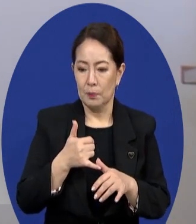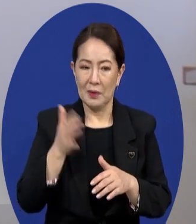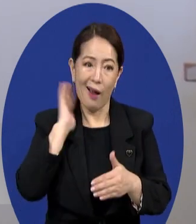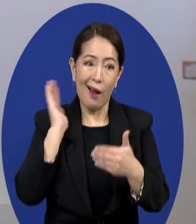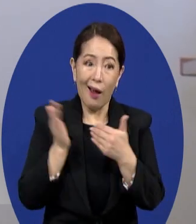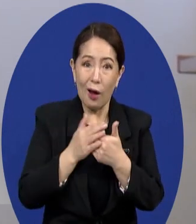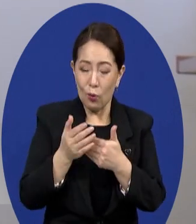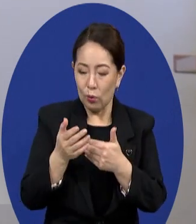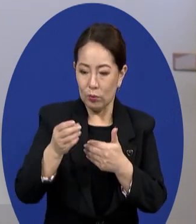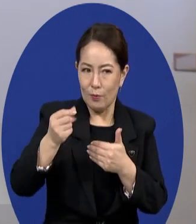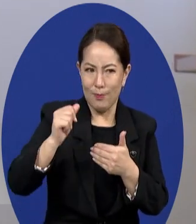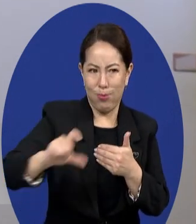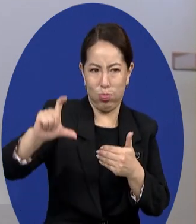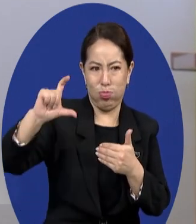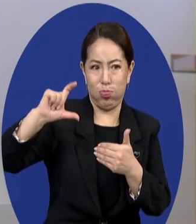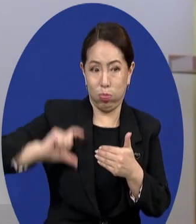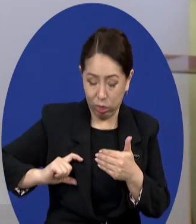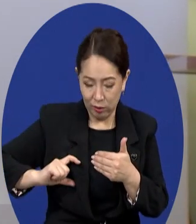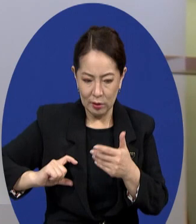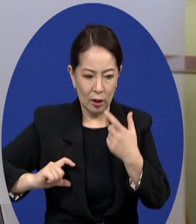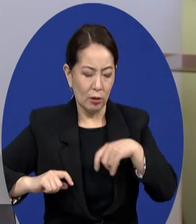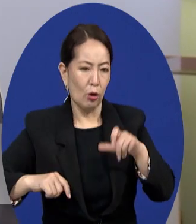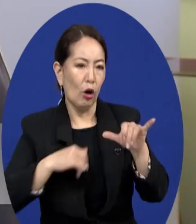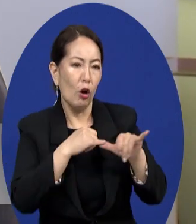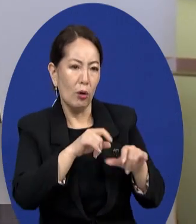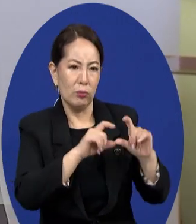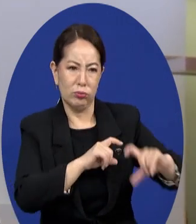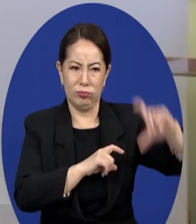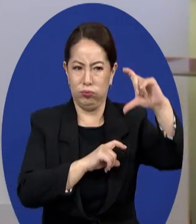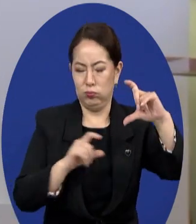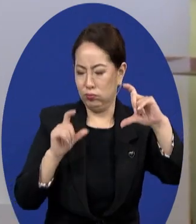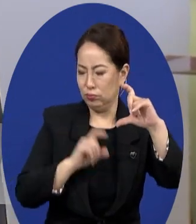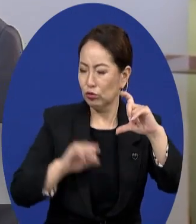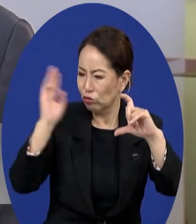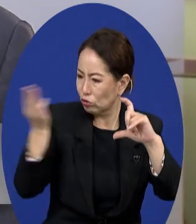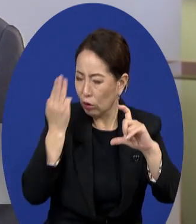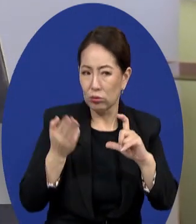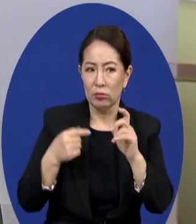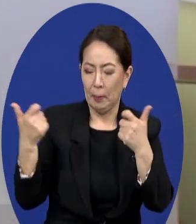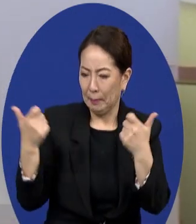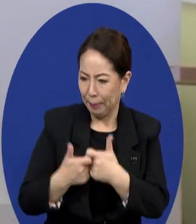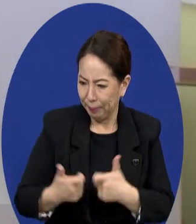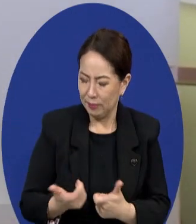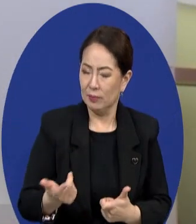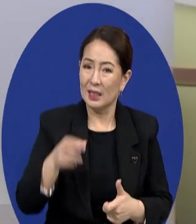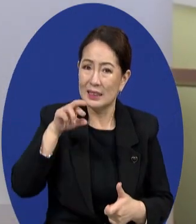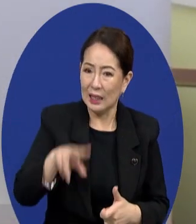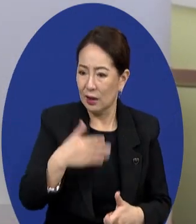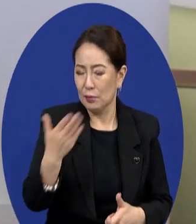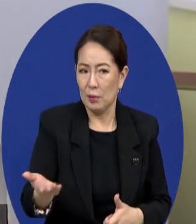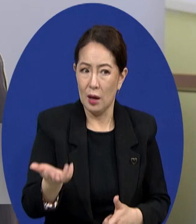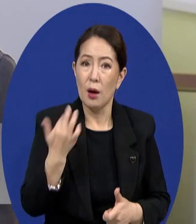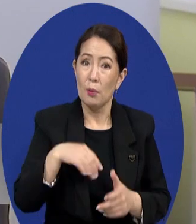хахуулгын хэмжээ учруулсан хохирлын хэмжээг эрүүгийн хуульд маш тодорхой зааж өгөөд тэгээ тэрэнд нь аваад тохирсон ялуудыг тогтоочих